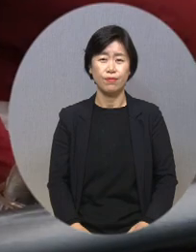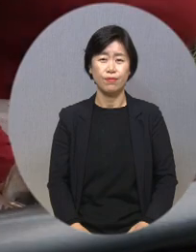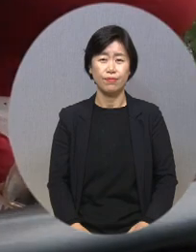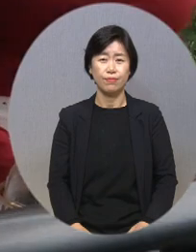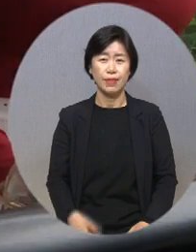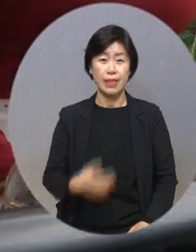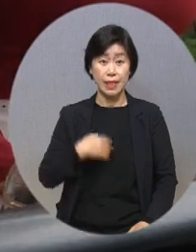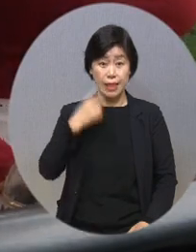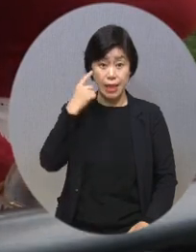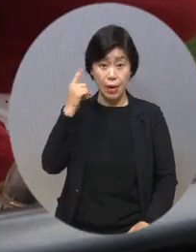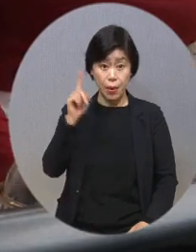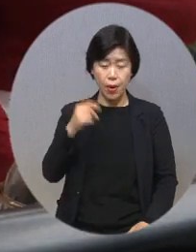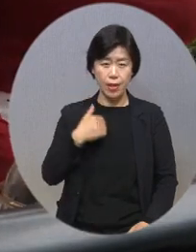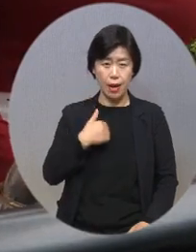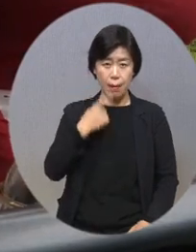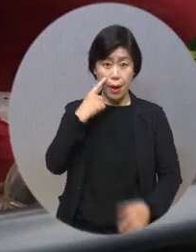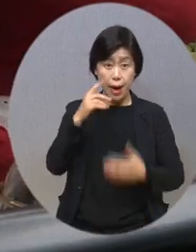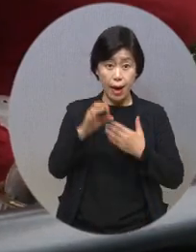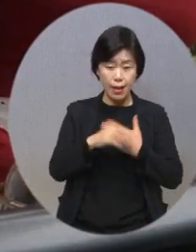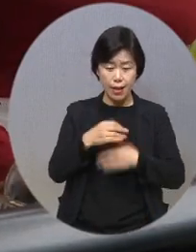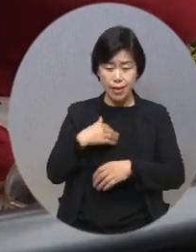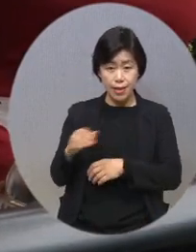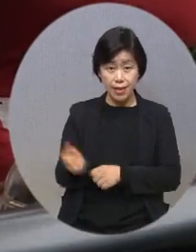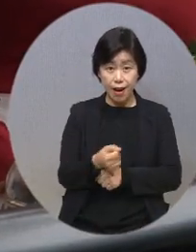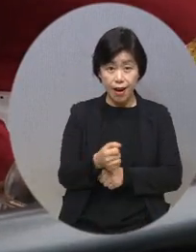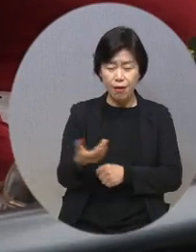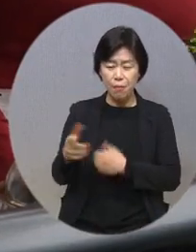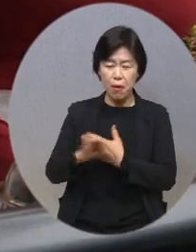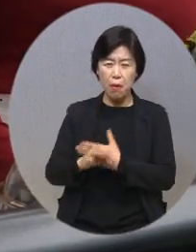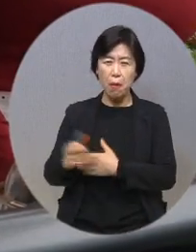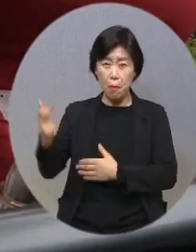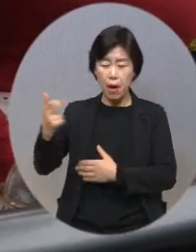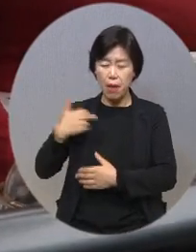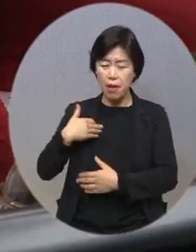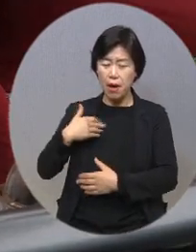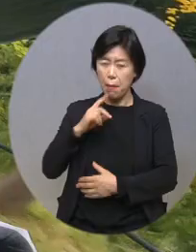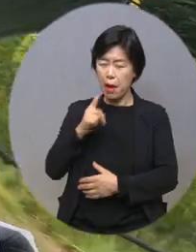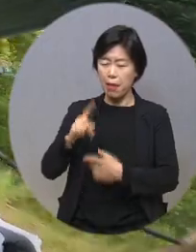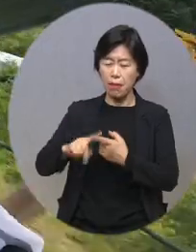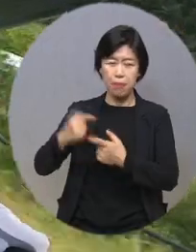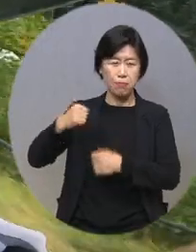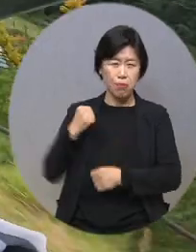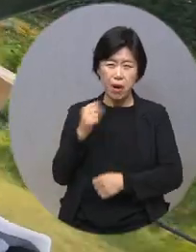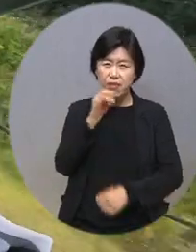보니까 내가 만약에 잘 쳤으면 오빠가 내 말 들었을 텐데 내가 오늘 못 치니까 내 말 듣지도 않아.